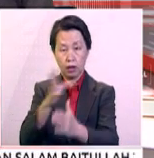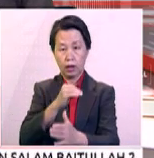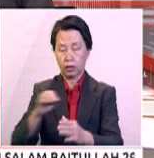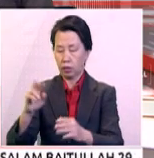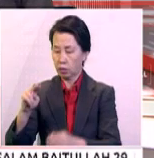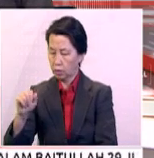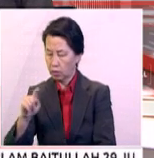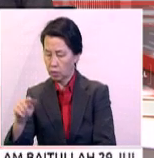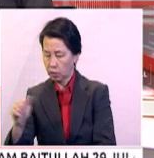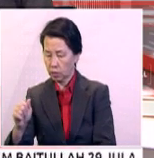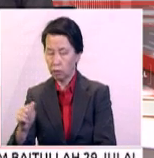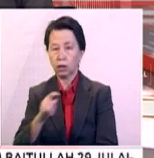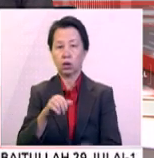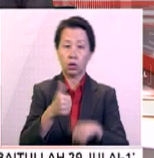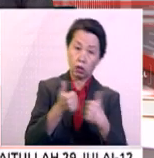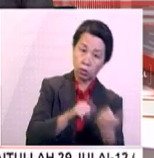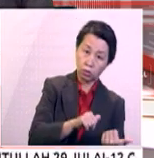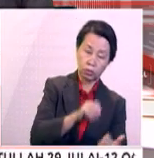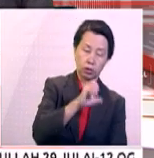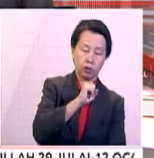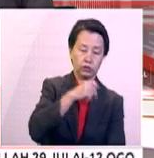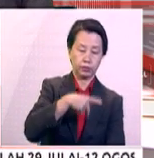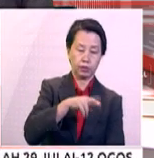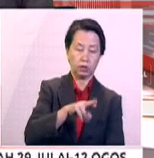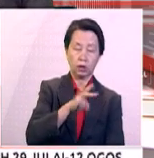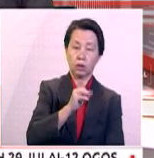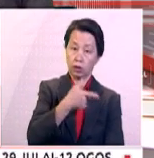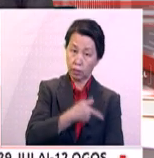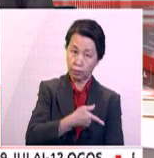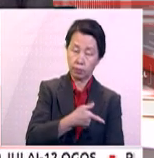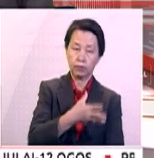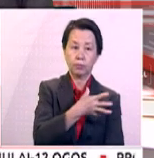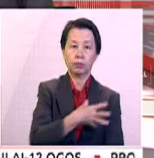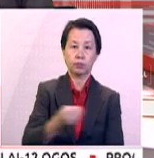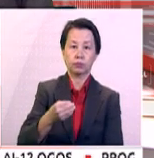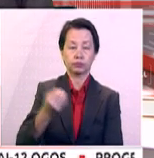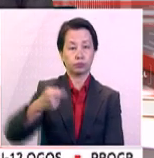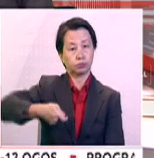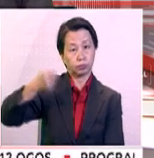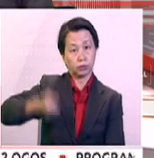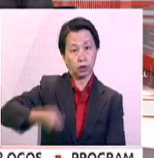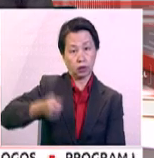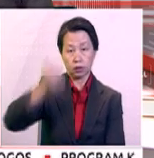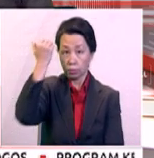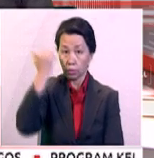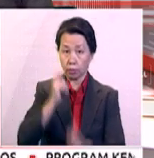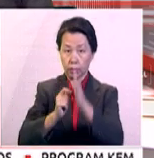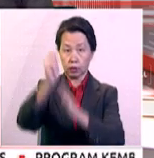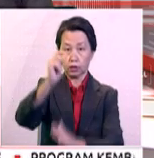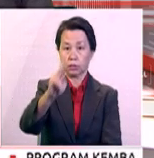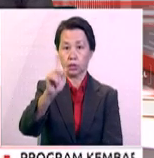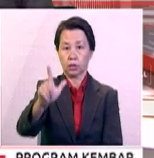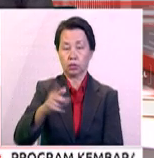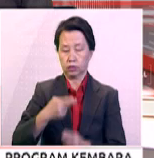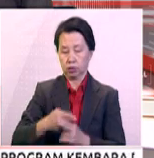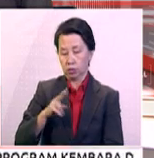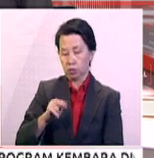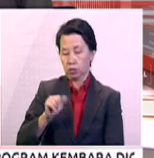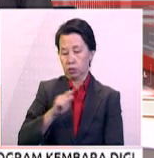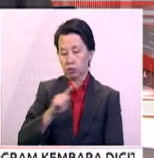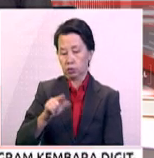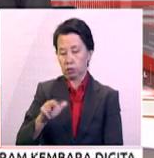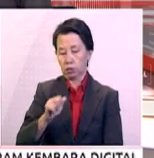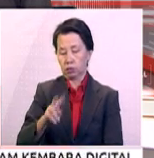sendiran berhad oleh suruhanjaya pencegahan rasuah Malaysia sprm Hakim Mahkamah tinggi Kuala Lumpur Mohamad nazlan Mohamad